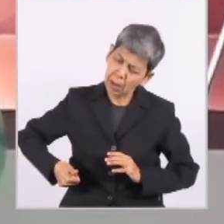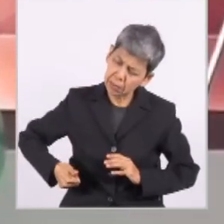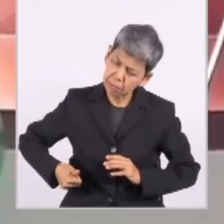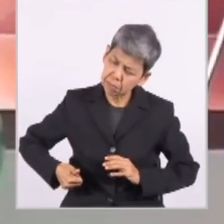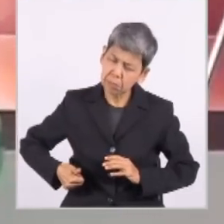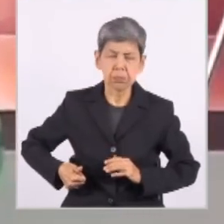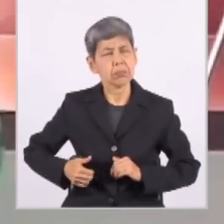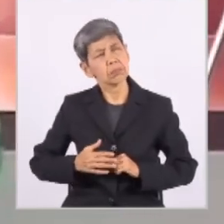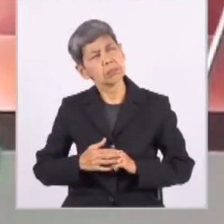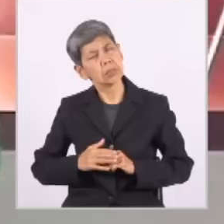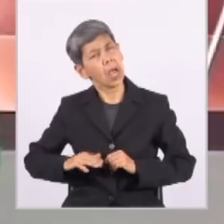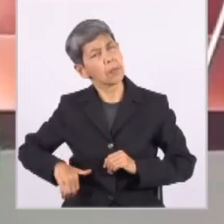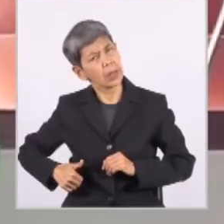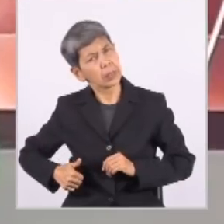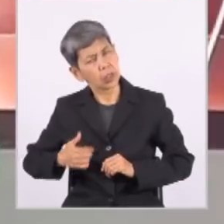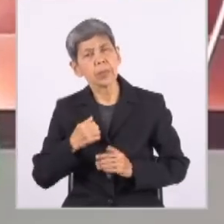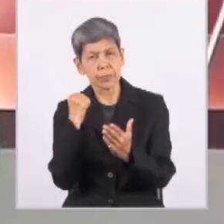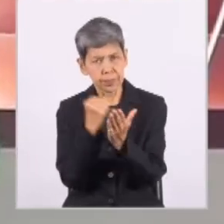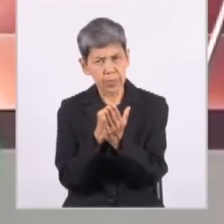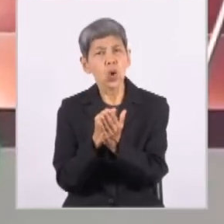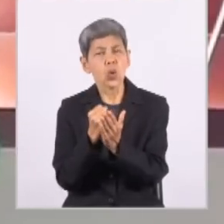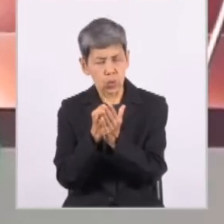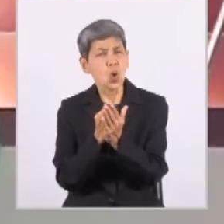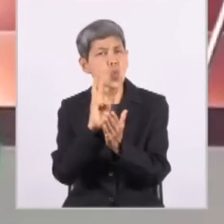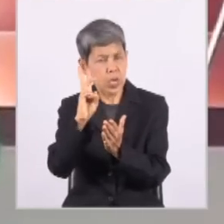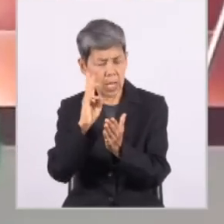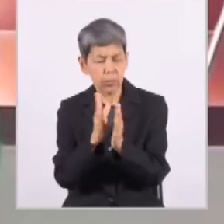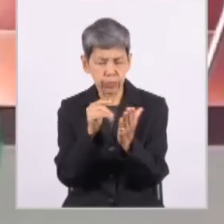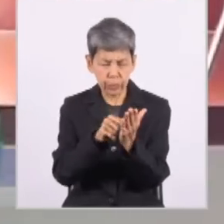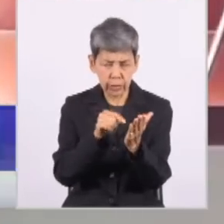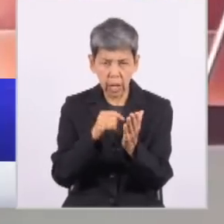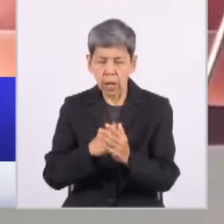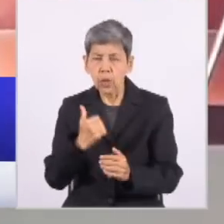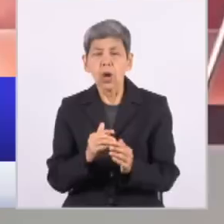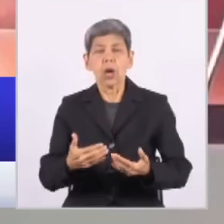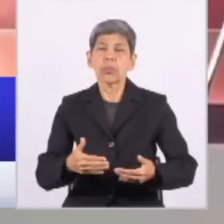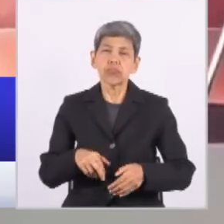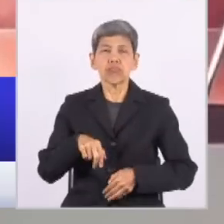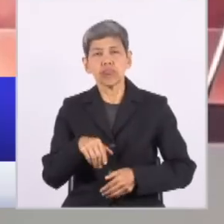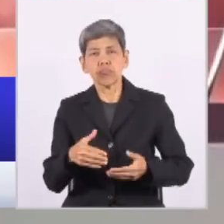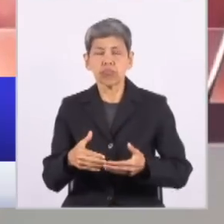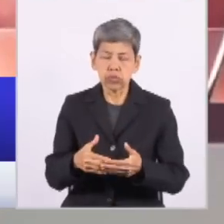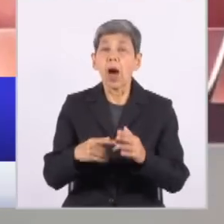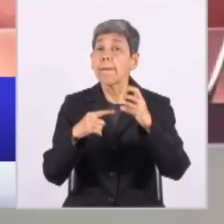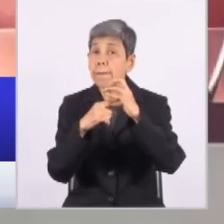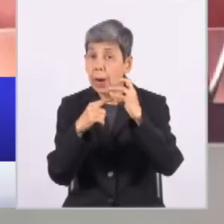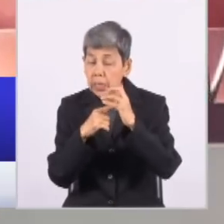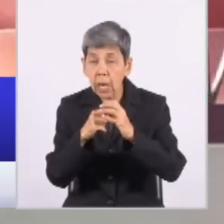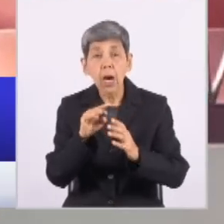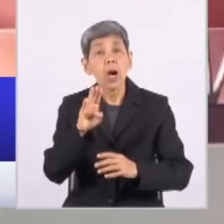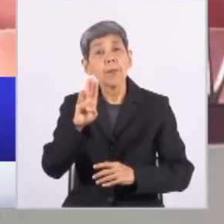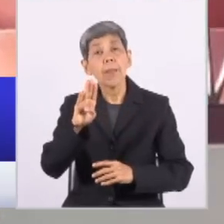ด้วยอ่าวีซ่าท่องเที่ยวอ่ะนะแล้วก็มาบิณฑบาตรอะไรแถวพัทยาแถวบางแสน